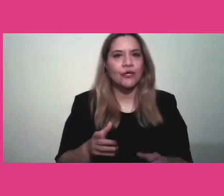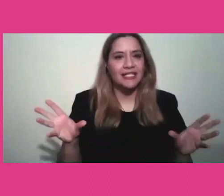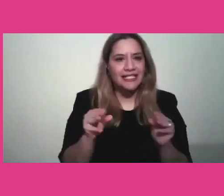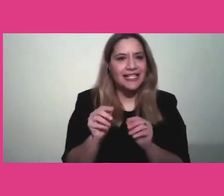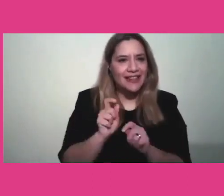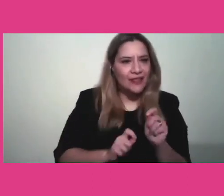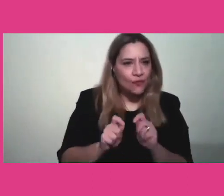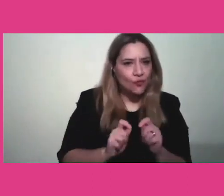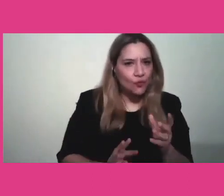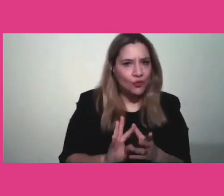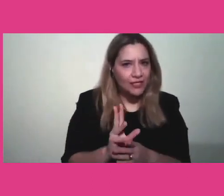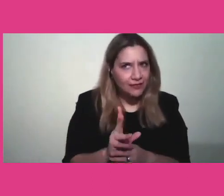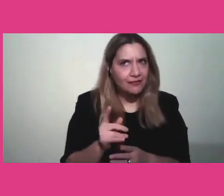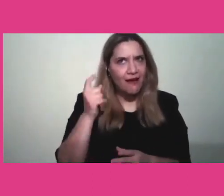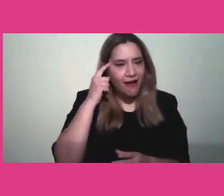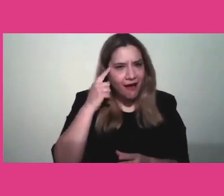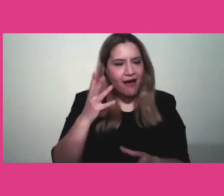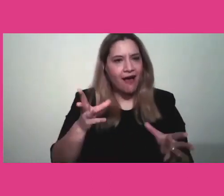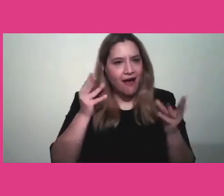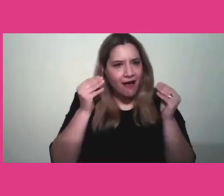πολλές εμπειρίες.